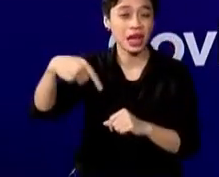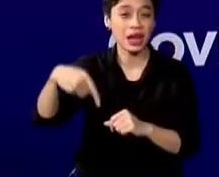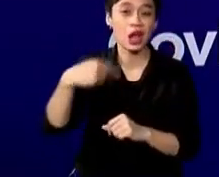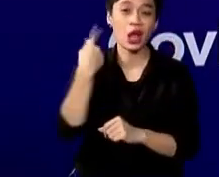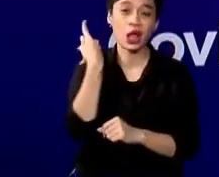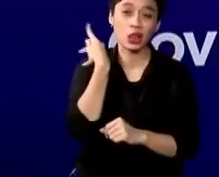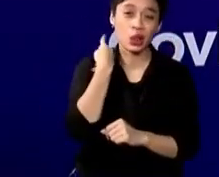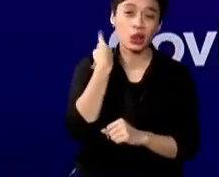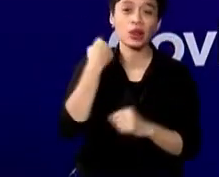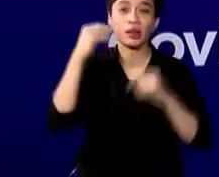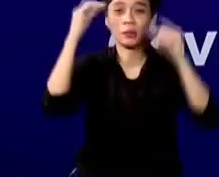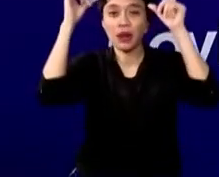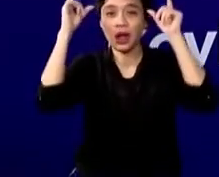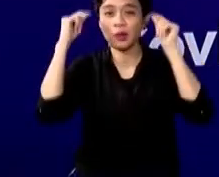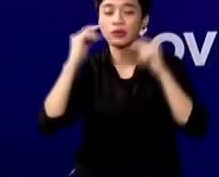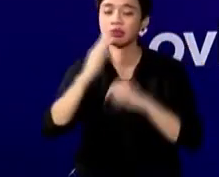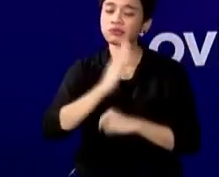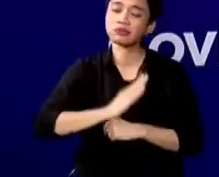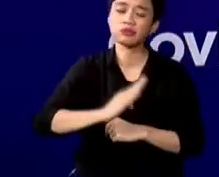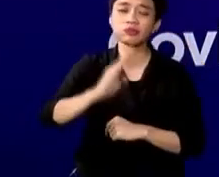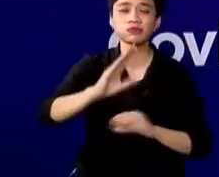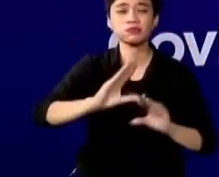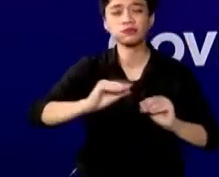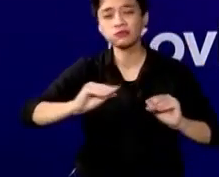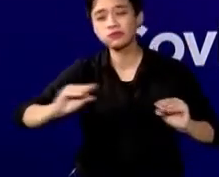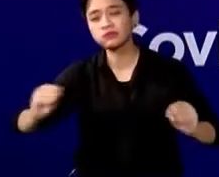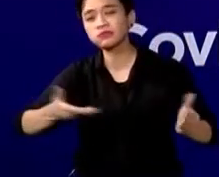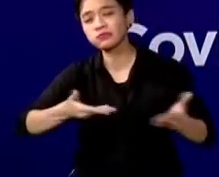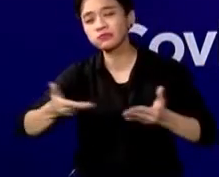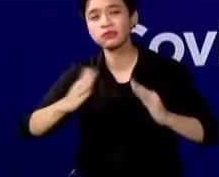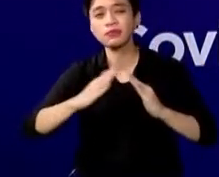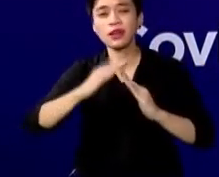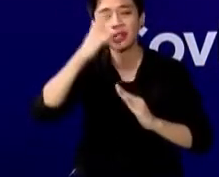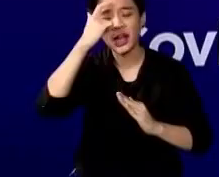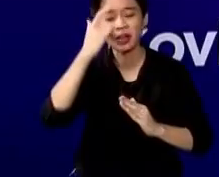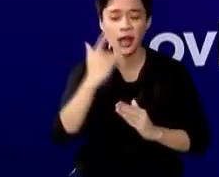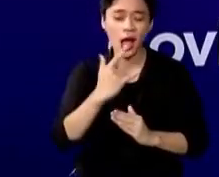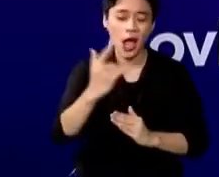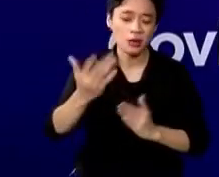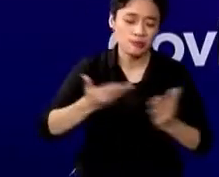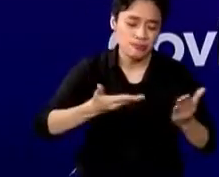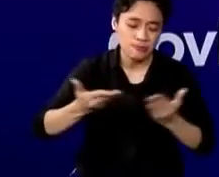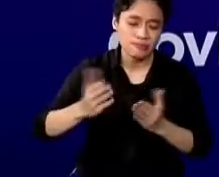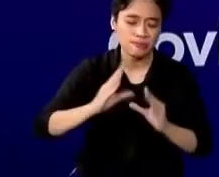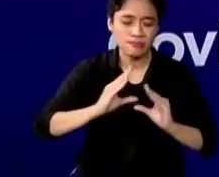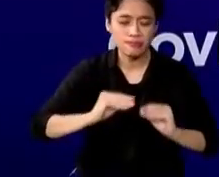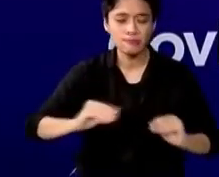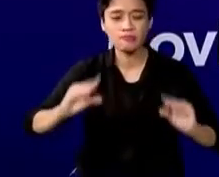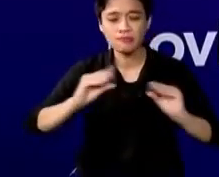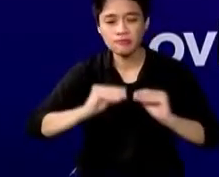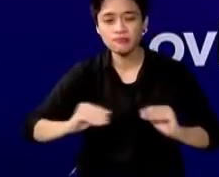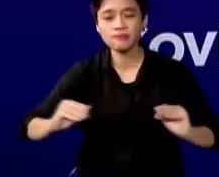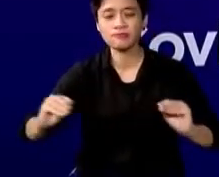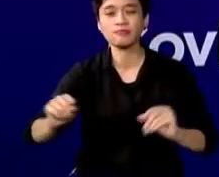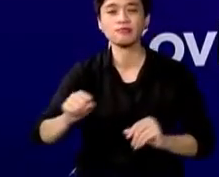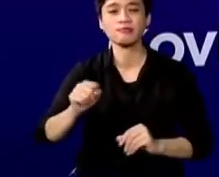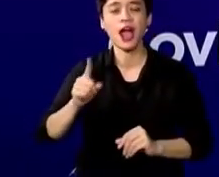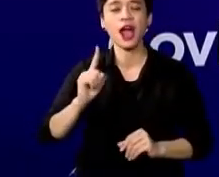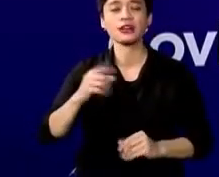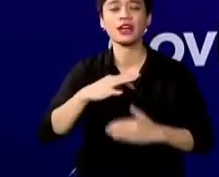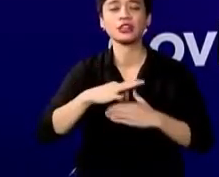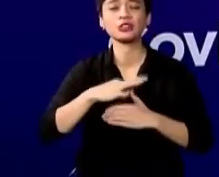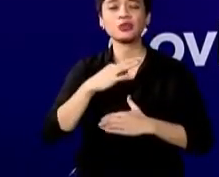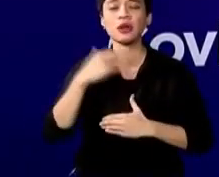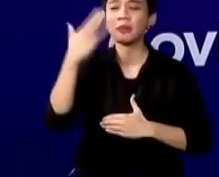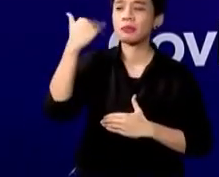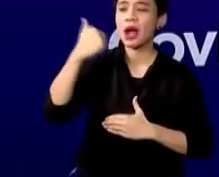masih setia untuk bekerja di Rumah Sakit masih setia untuk menunaikan tugas dan panggilannya